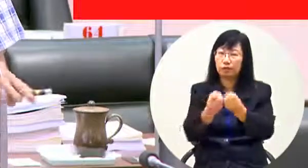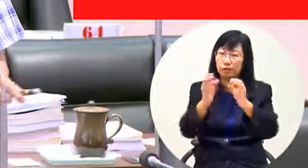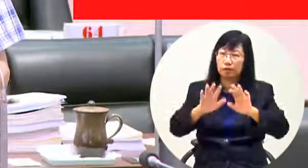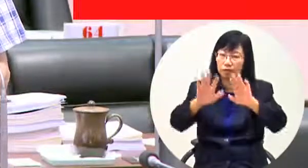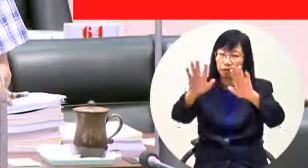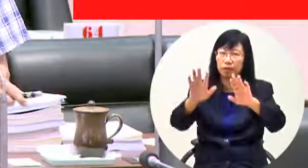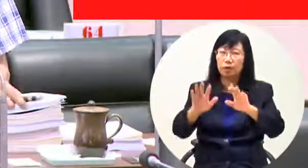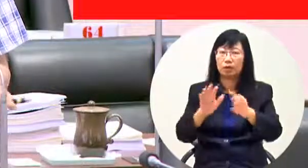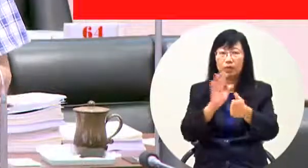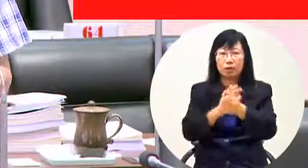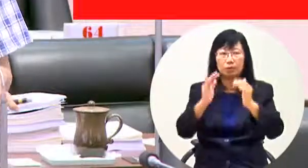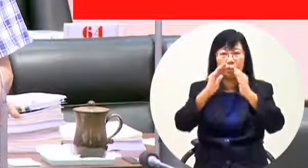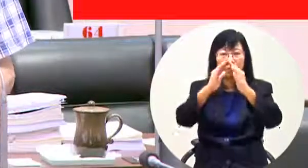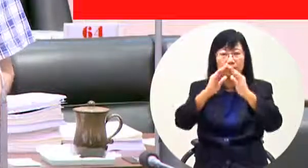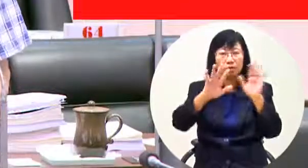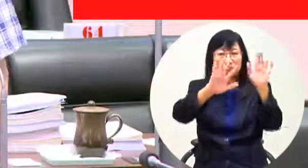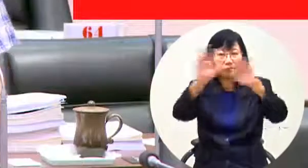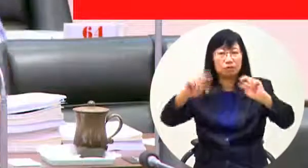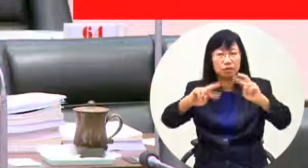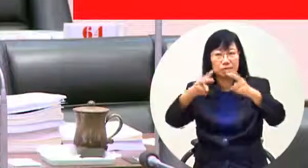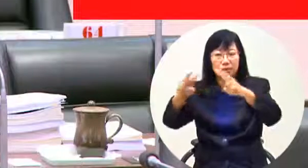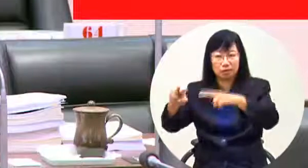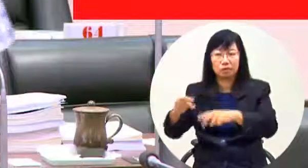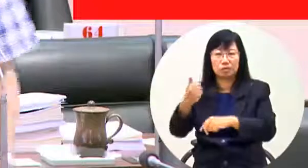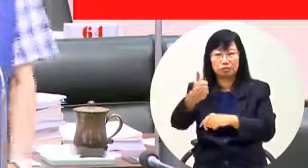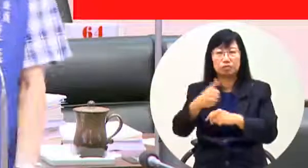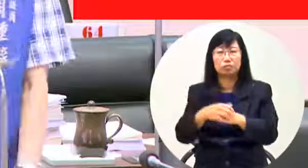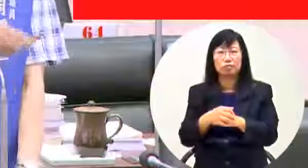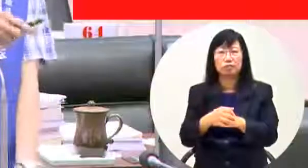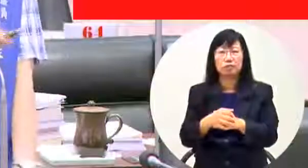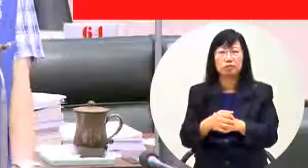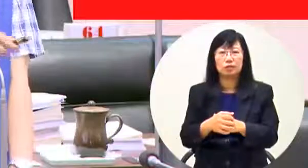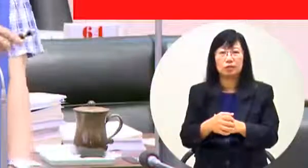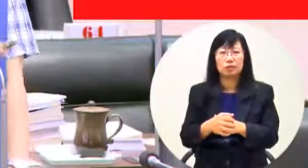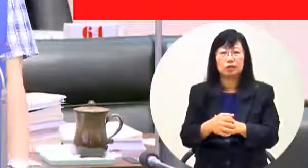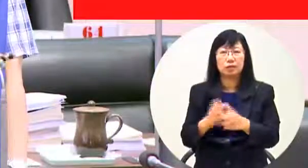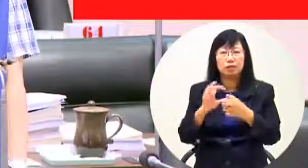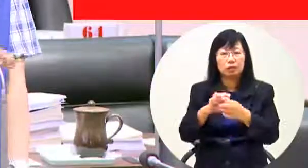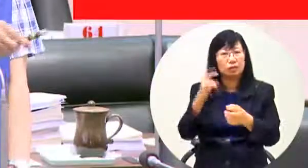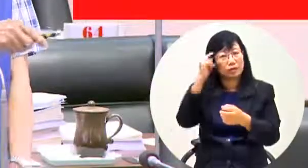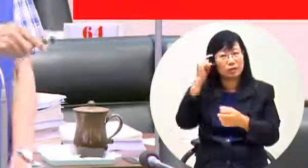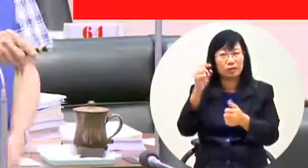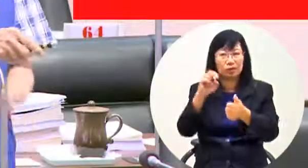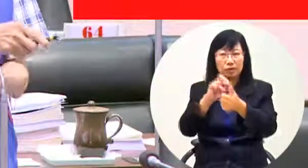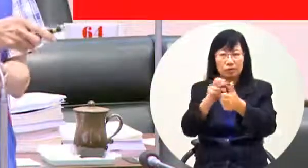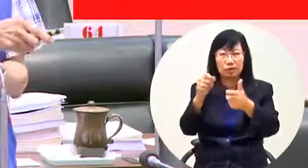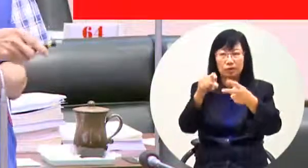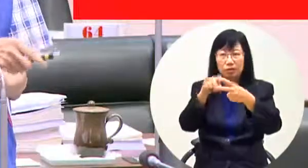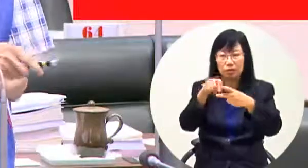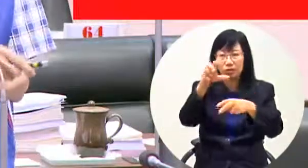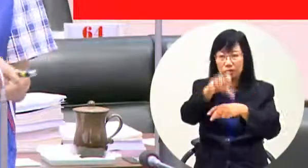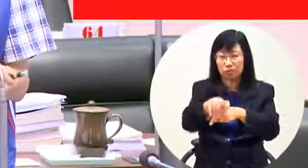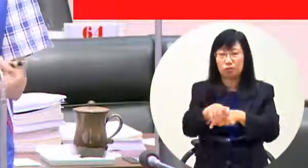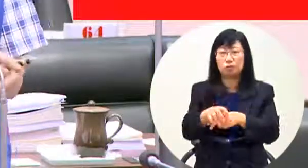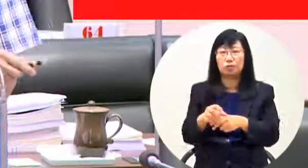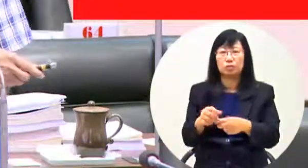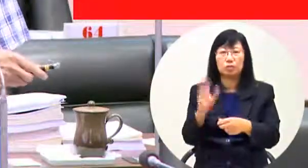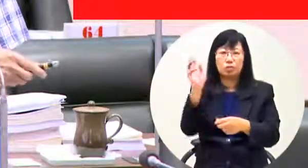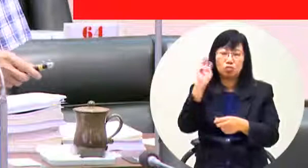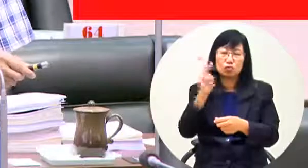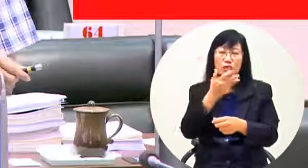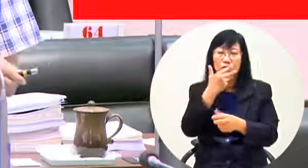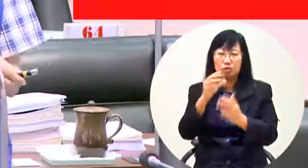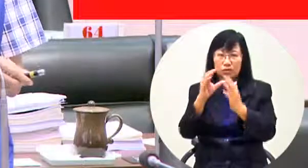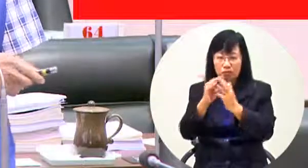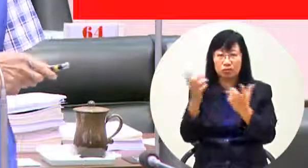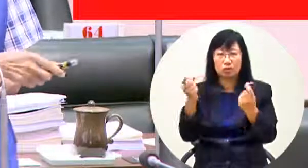啊，这更重要。养工处我想有很多建议啊，水利局有很多建议，譬如我们养工处德民路上